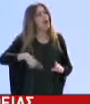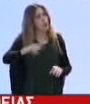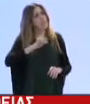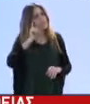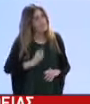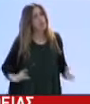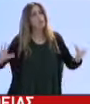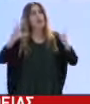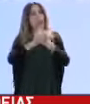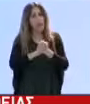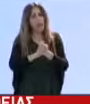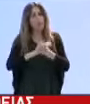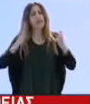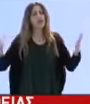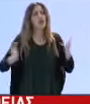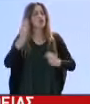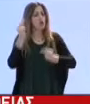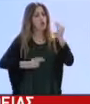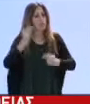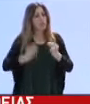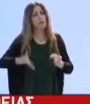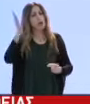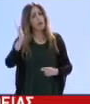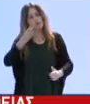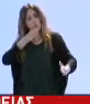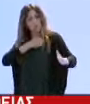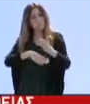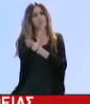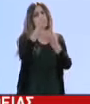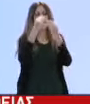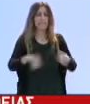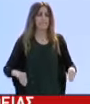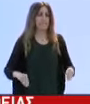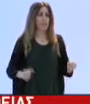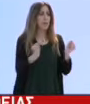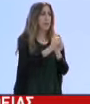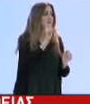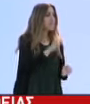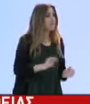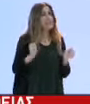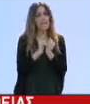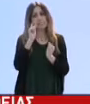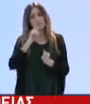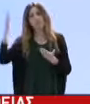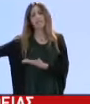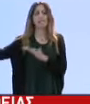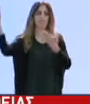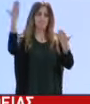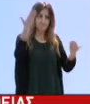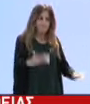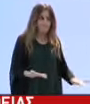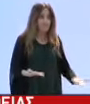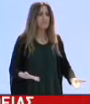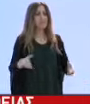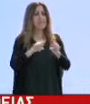ξεπεράσουμε κάθε δυσκολία. Φίλες και φίλοι, σας καλωσορίζω στην εκκίνηση της νέας